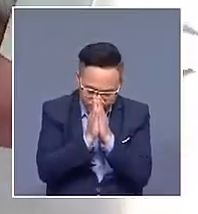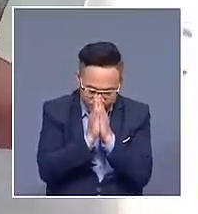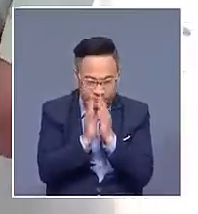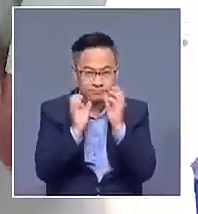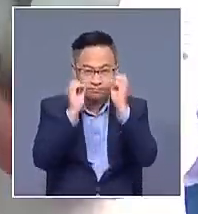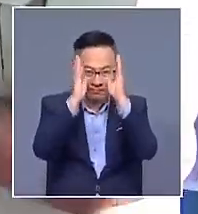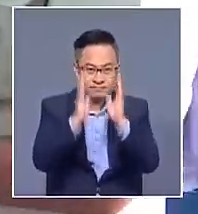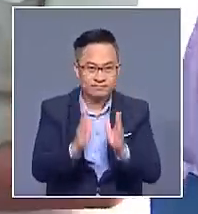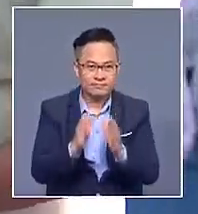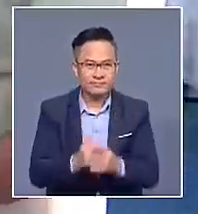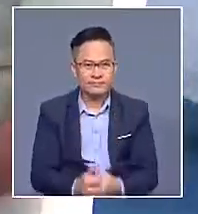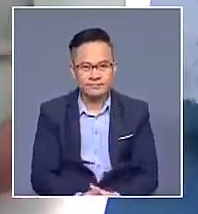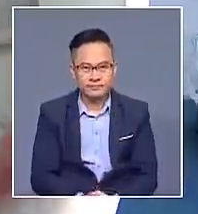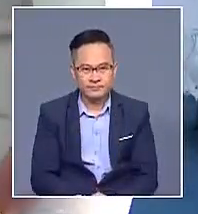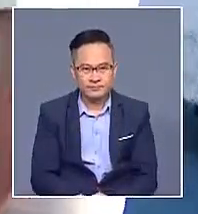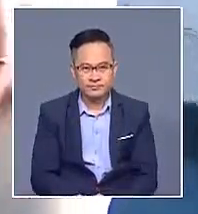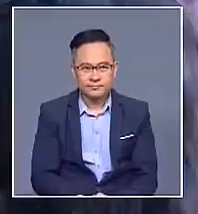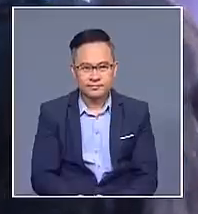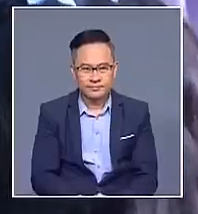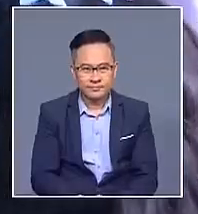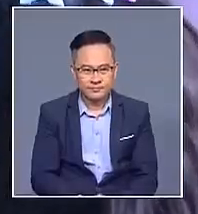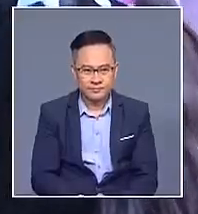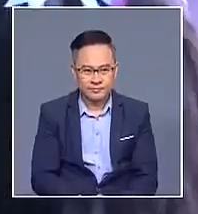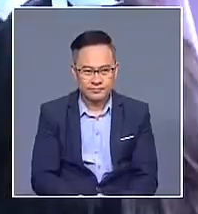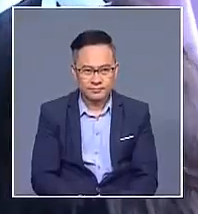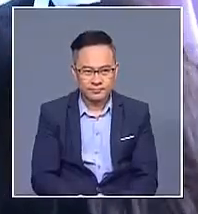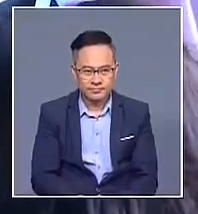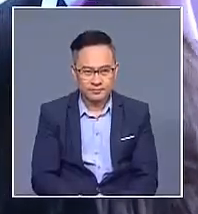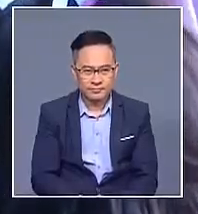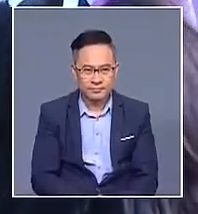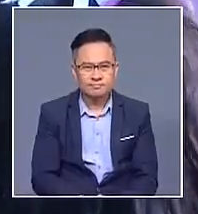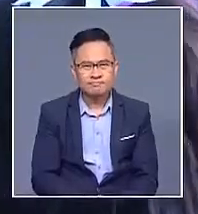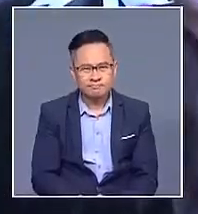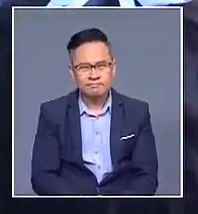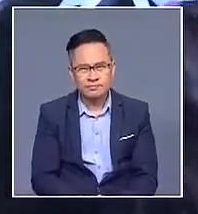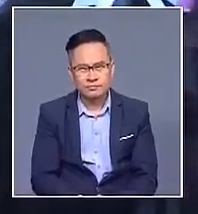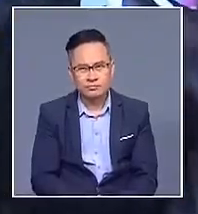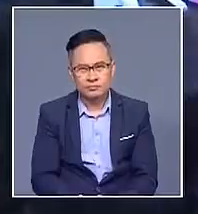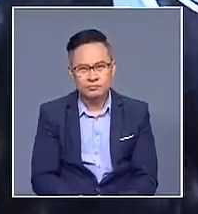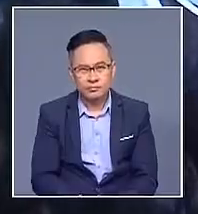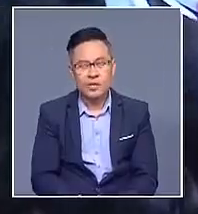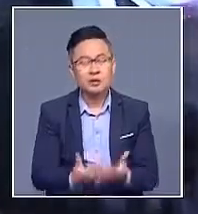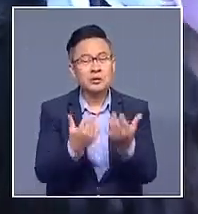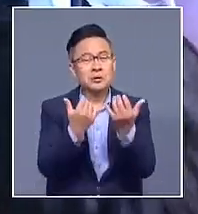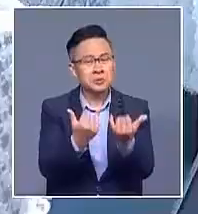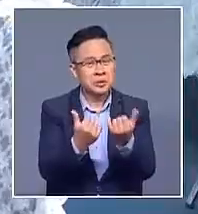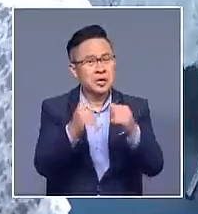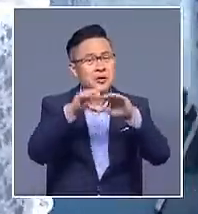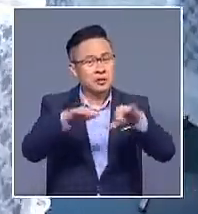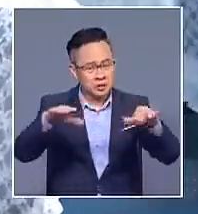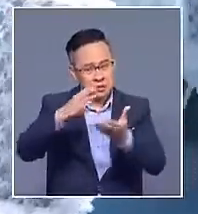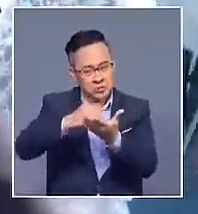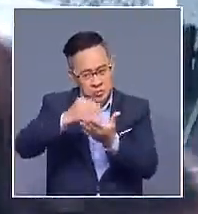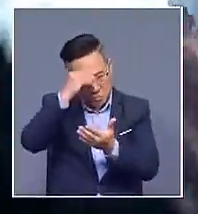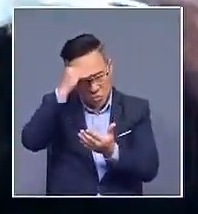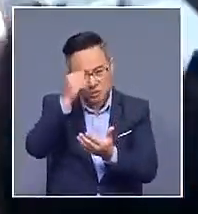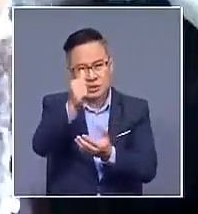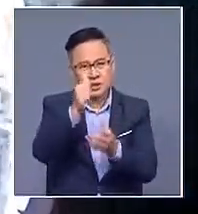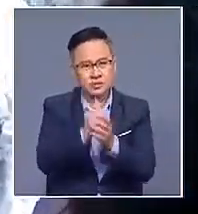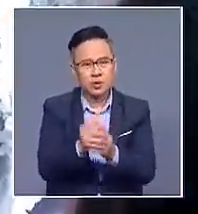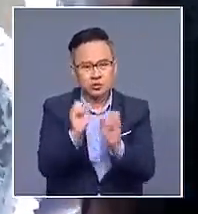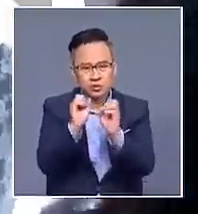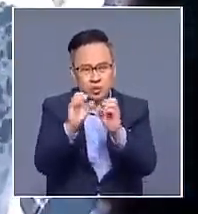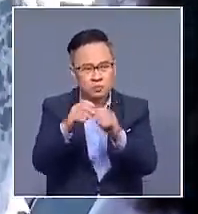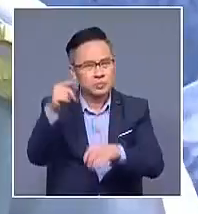สดีค่ะเป็นไงบ้างคะโอ้น้องๆโชคดีมากเลยนะมีติวให้น้องๆตลอดตอ